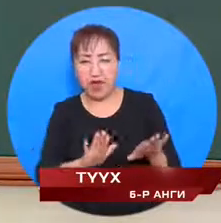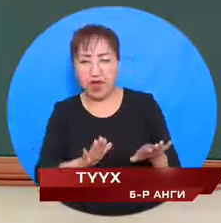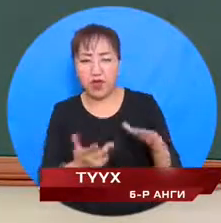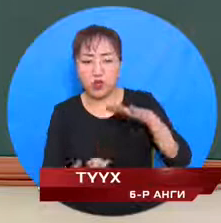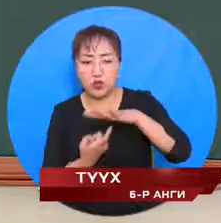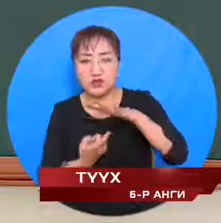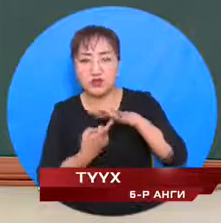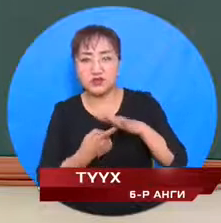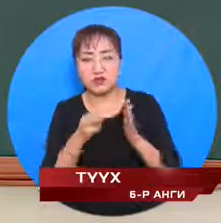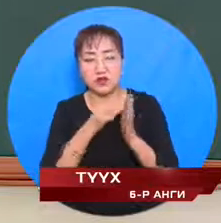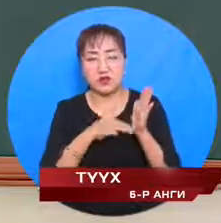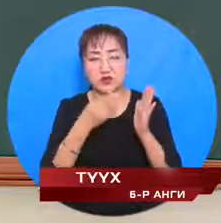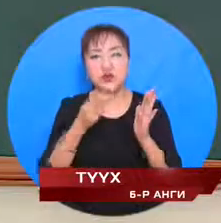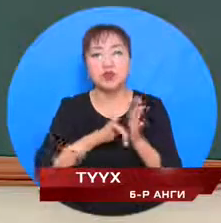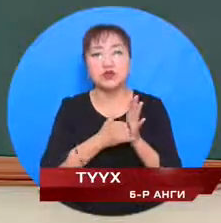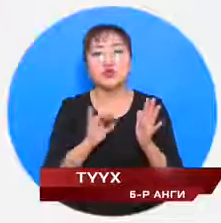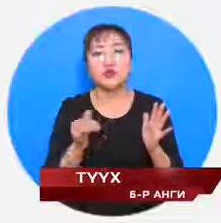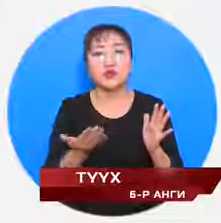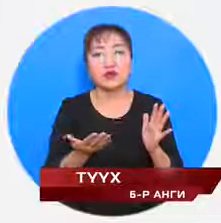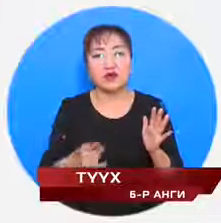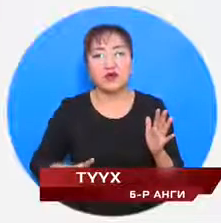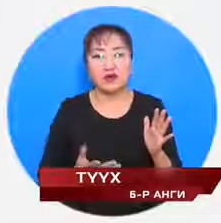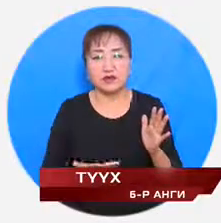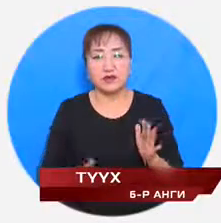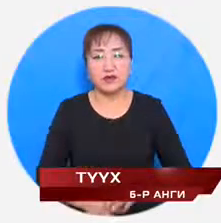нь юу вэ хүүхдүүдээ сайн бодоорой.